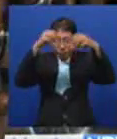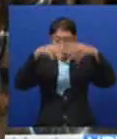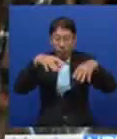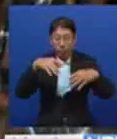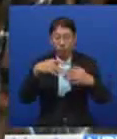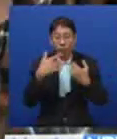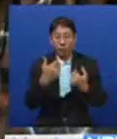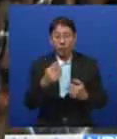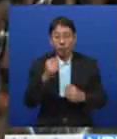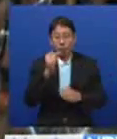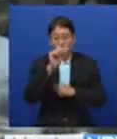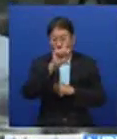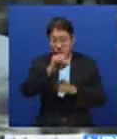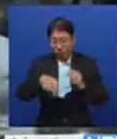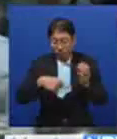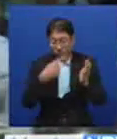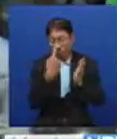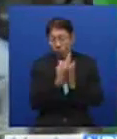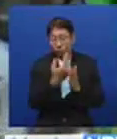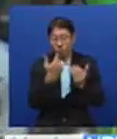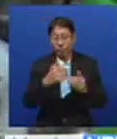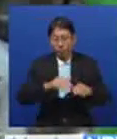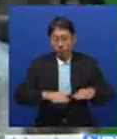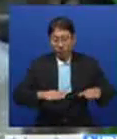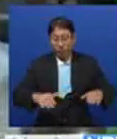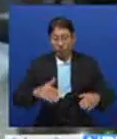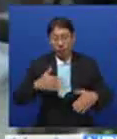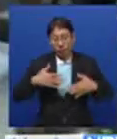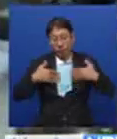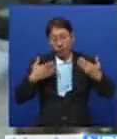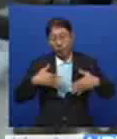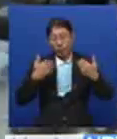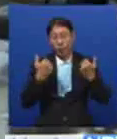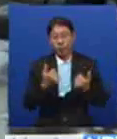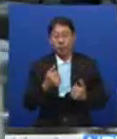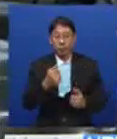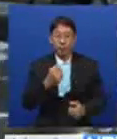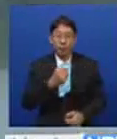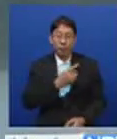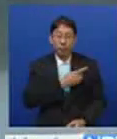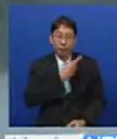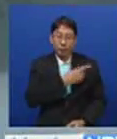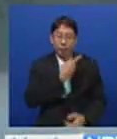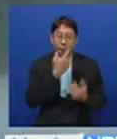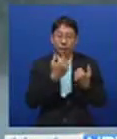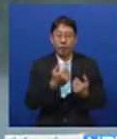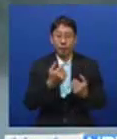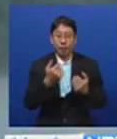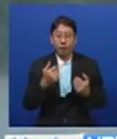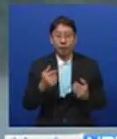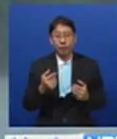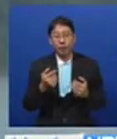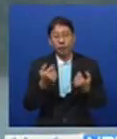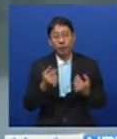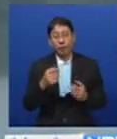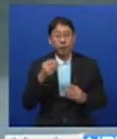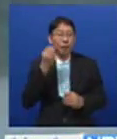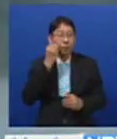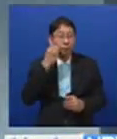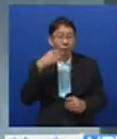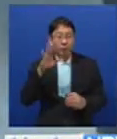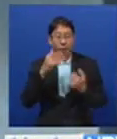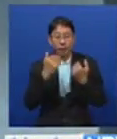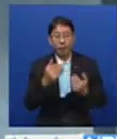ลานานเกือบ1ชั่วโมงนะคะจึงทำให้เด็กๆในชุมชนถนนประสานมิตรตำบลเมืองอำเภอสวรรคโลกค่ะที่เพิ่งกลับมาจากโร